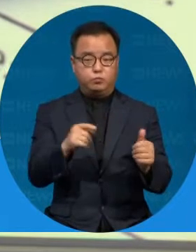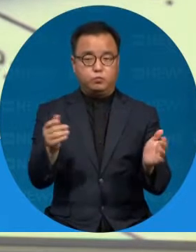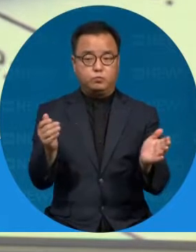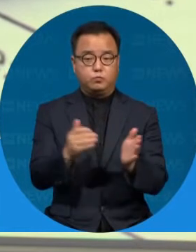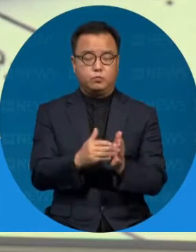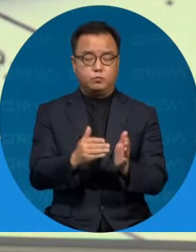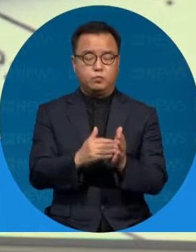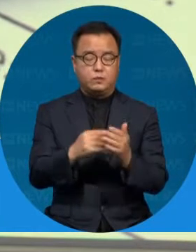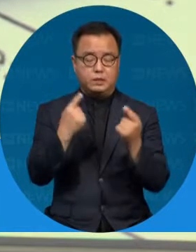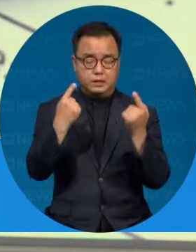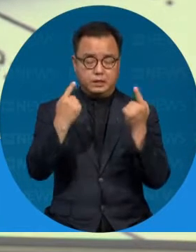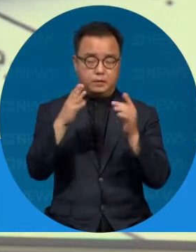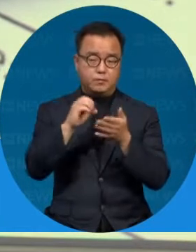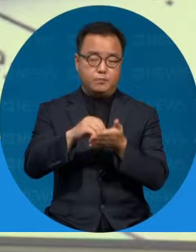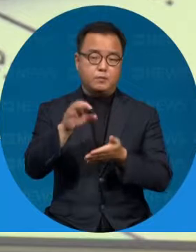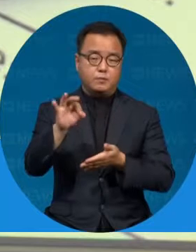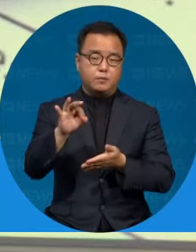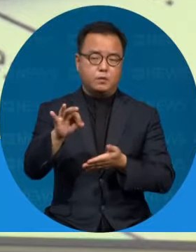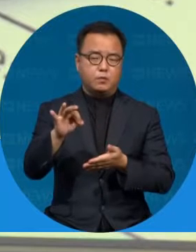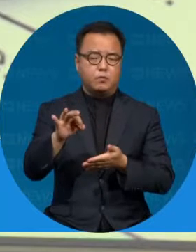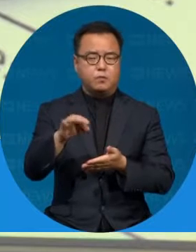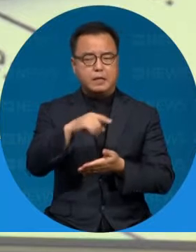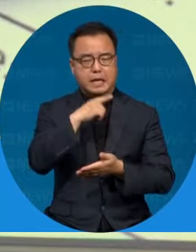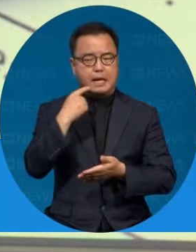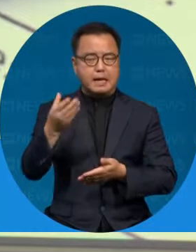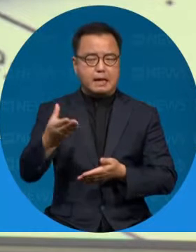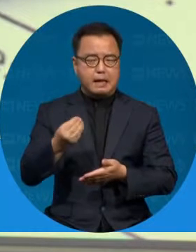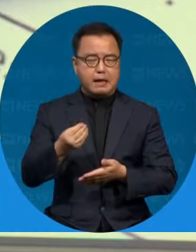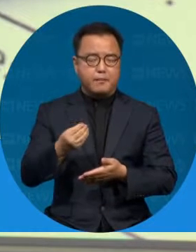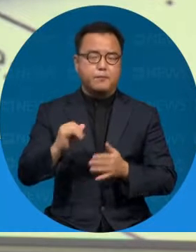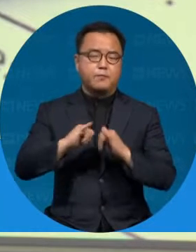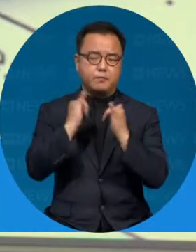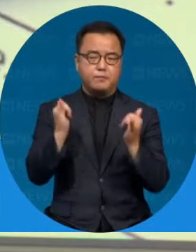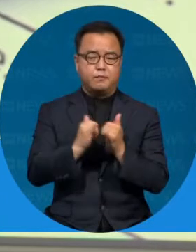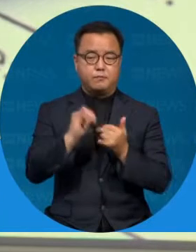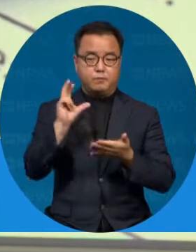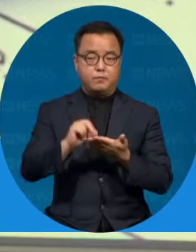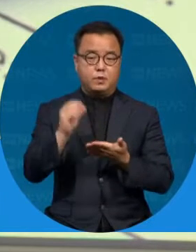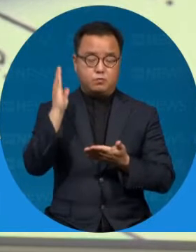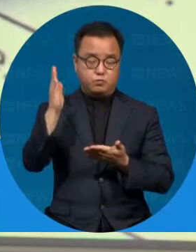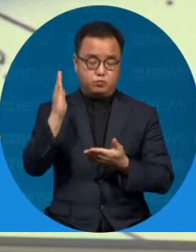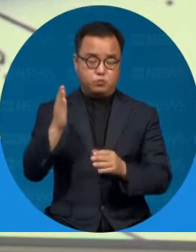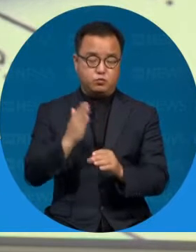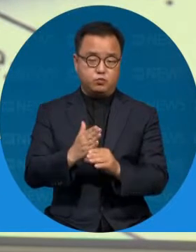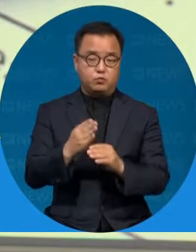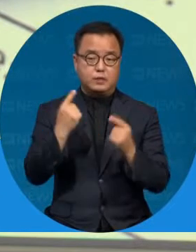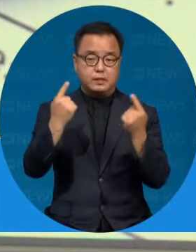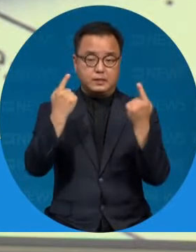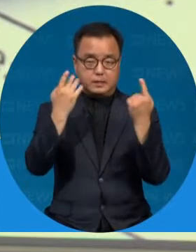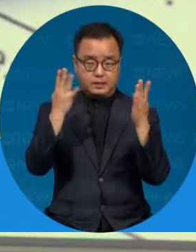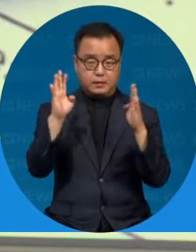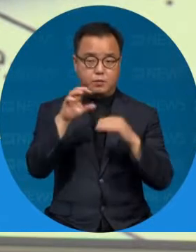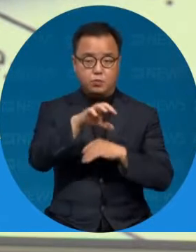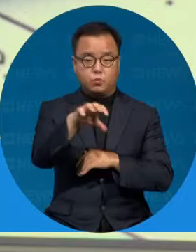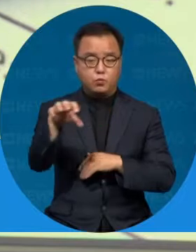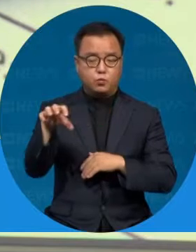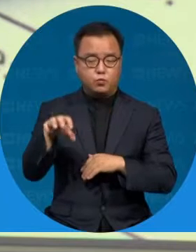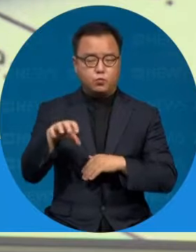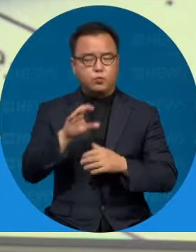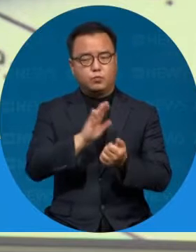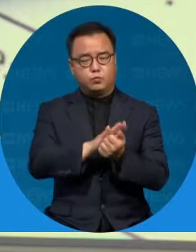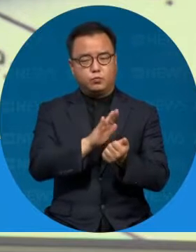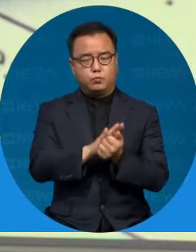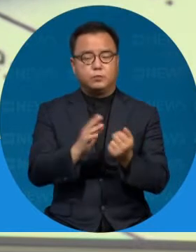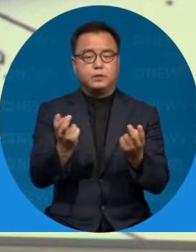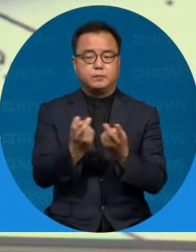대학생들의 학자금 채무가 사회적인 문제로 떠오르면서 미국 대학들 곳곳에선 대대적인 탕감 지원책이 나왔는데요.